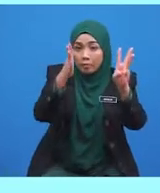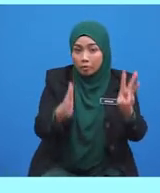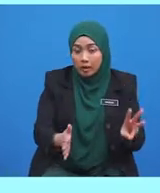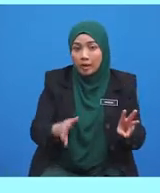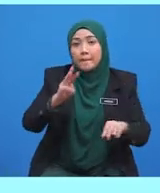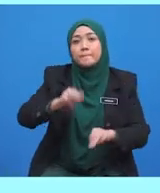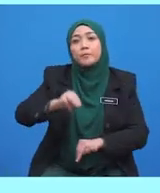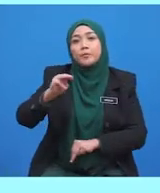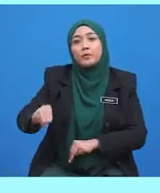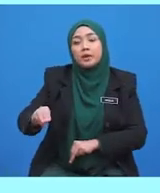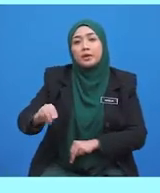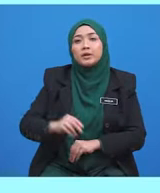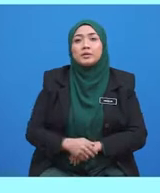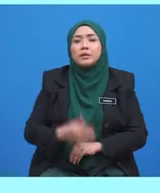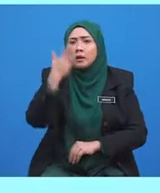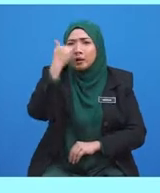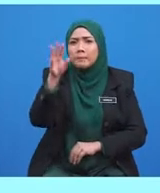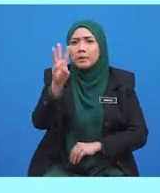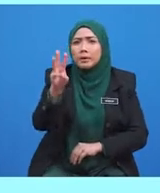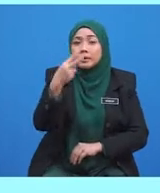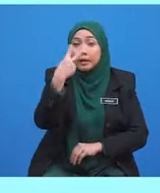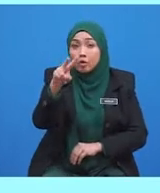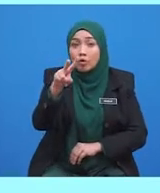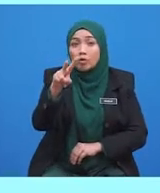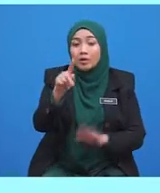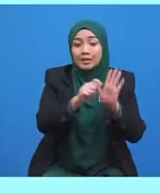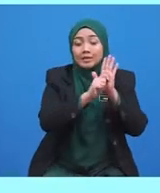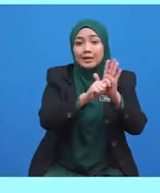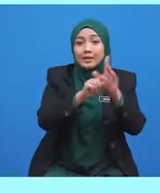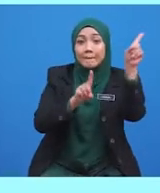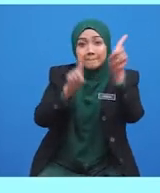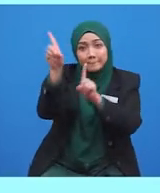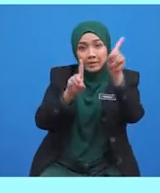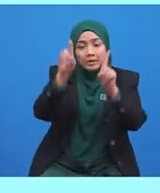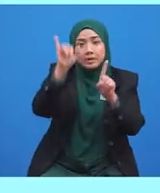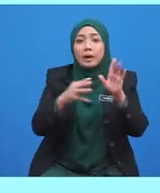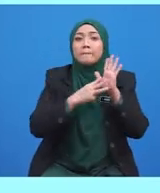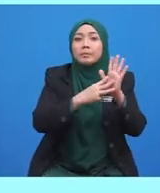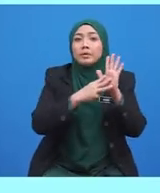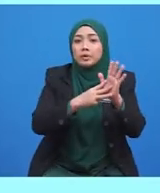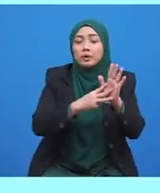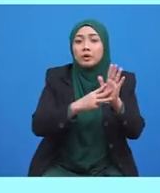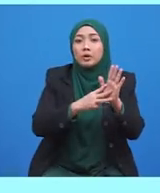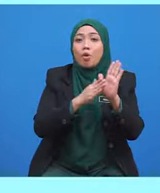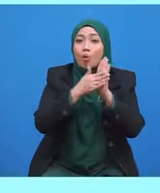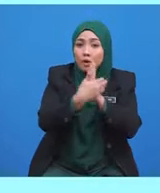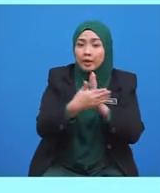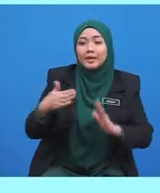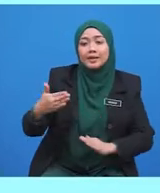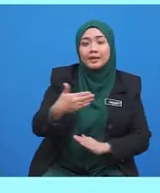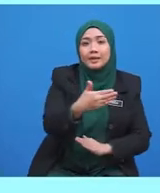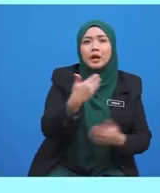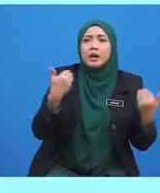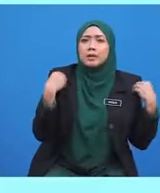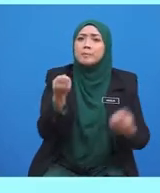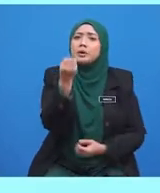6 orang murid. Mengapa 6? Perhatikan tanda bintang yang diwakili oleh ikan. Ada